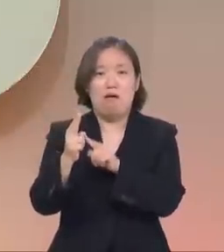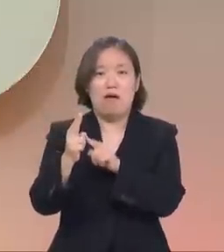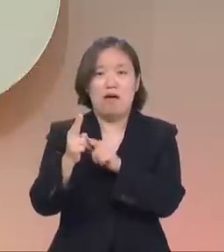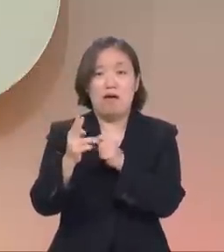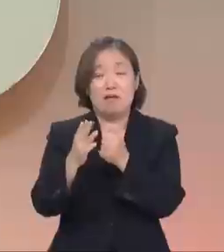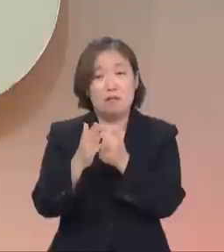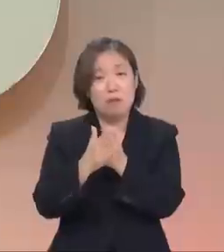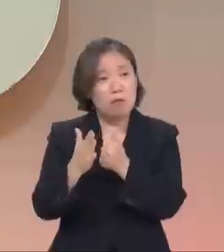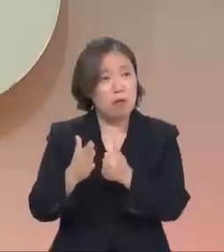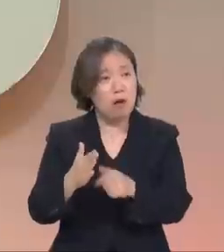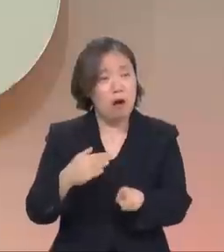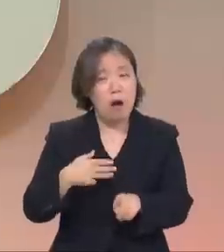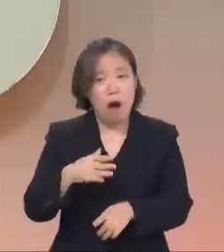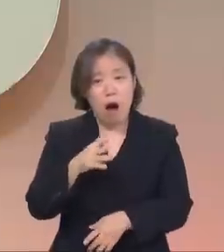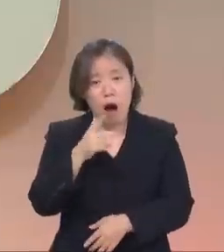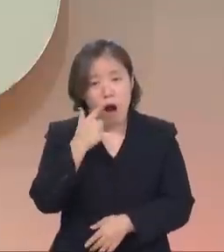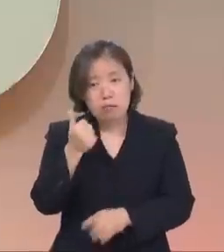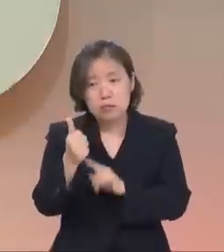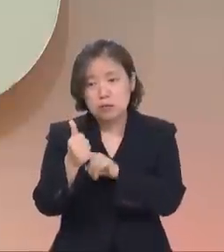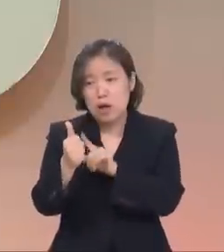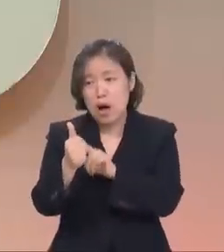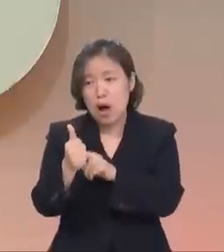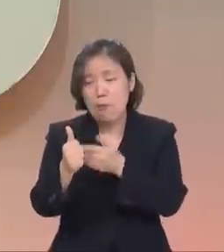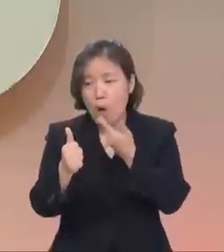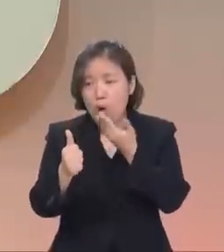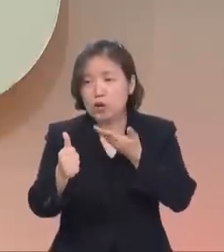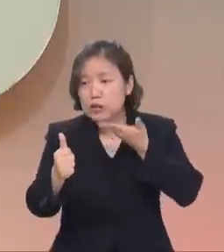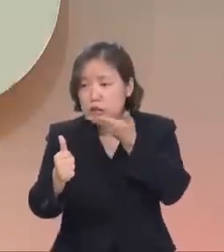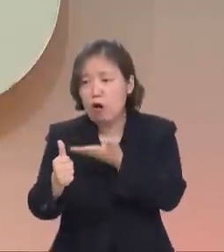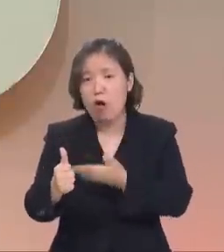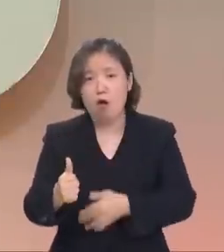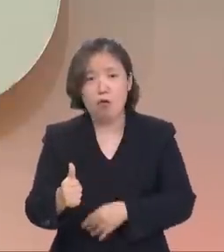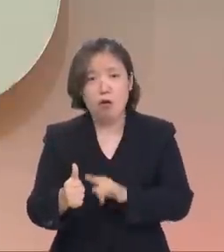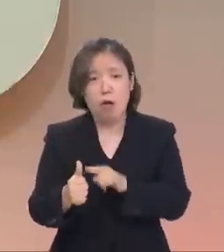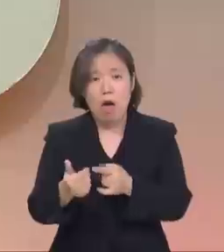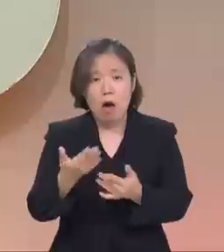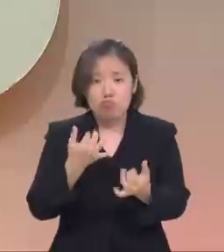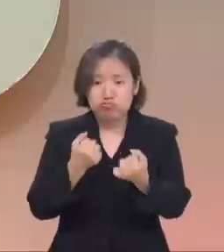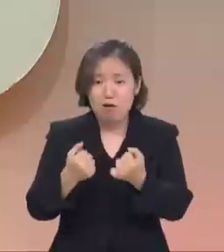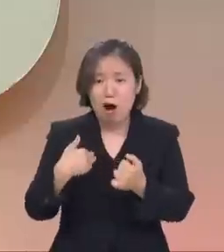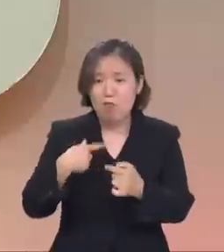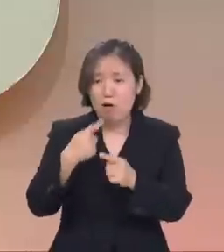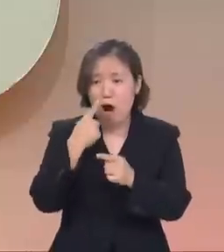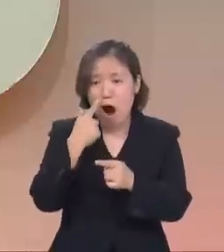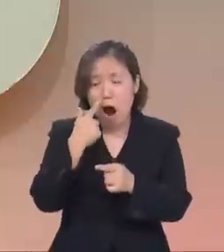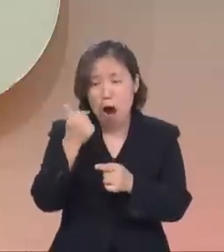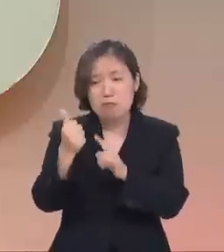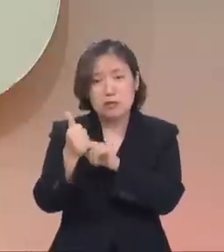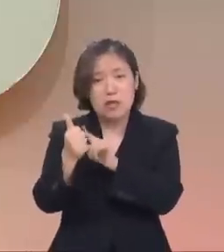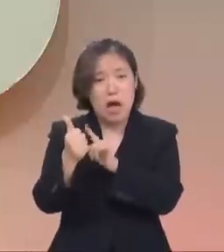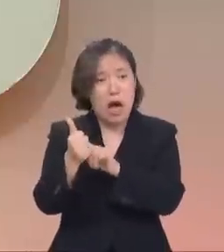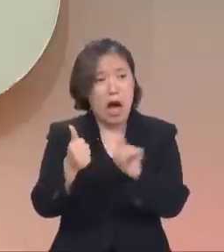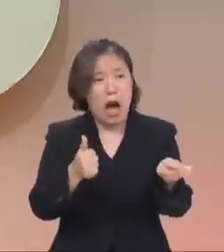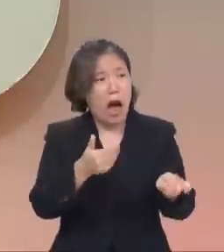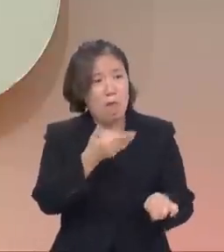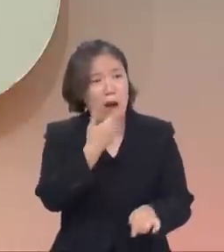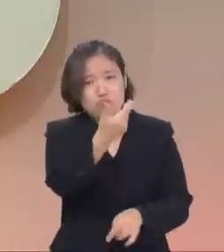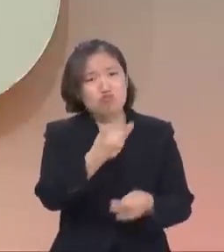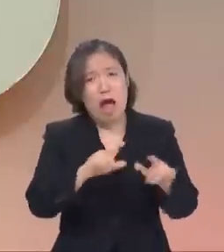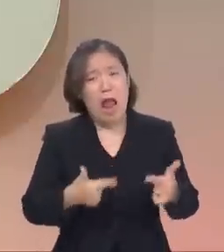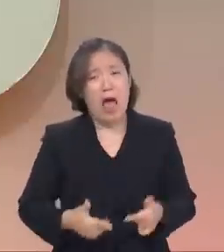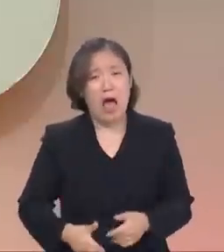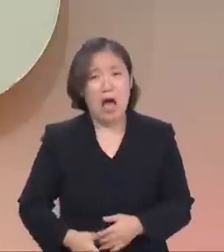분명 몇 분 전에 밥을 드렸음에도 불구하고 저녁에 나 밥을 안 준다 저년이 나 밥을 안 준다